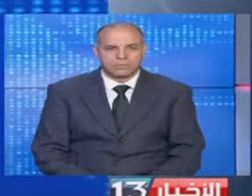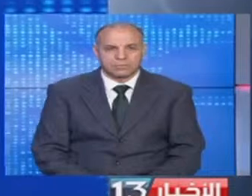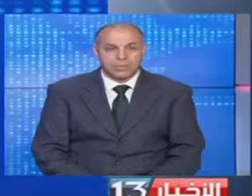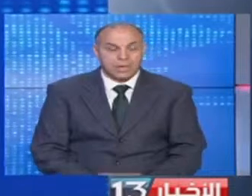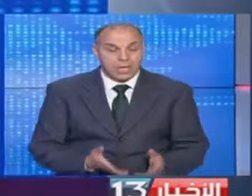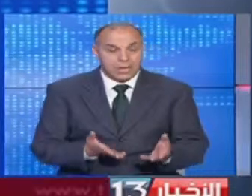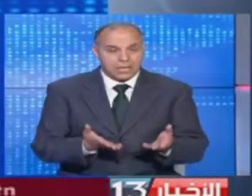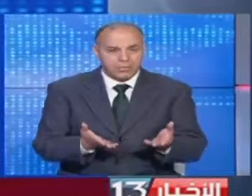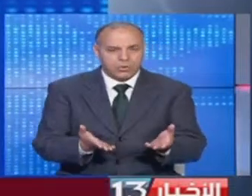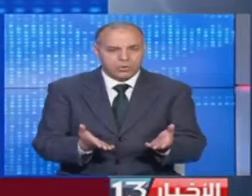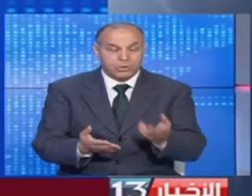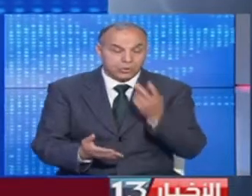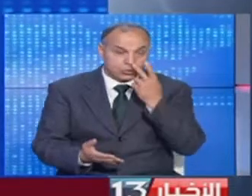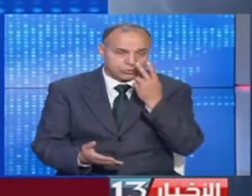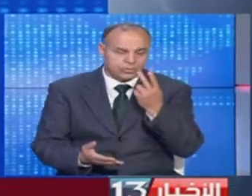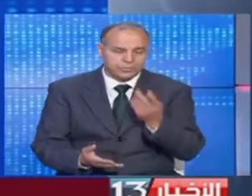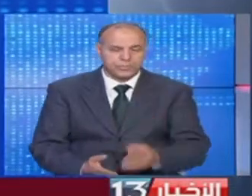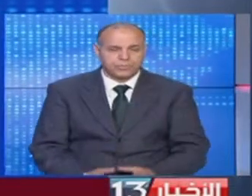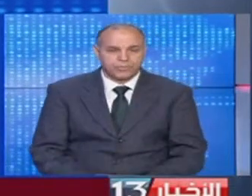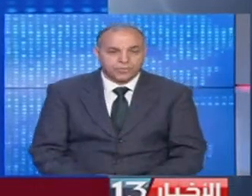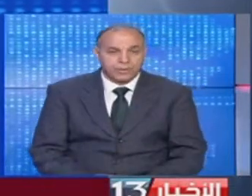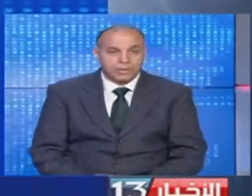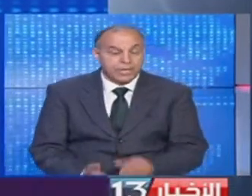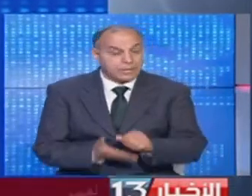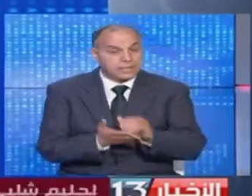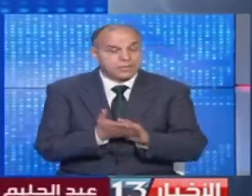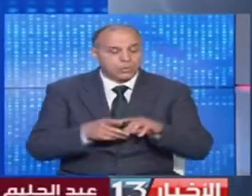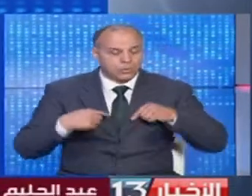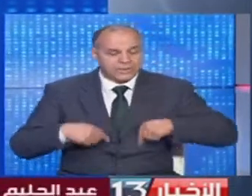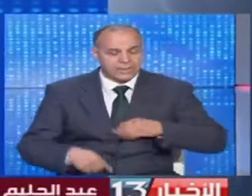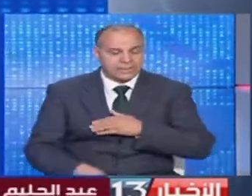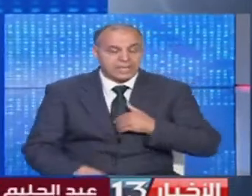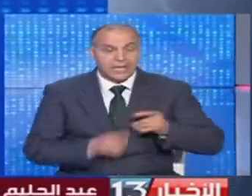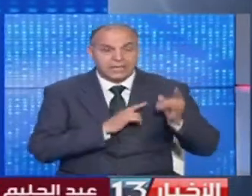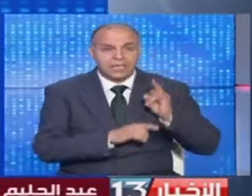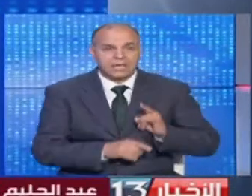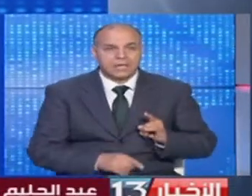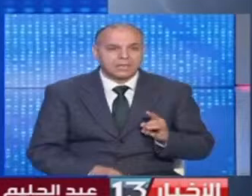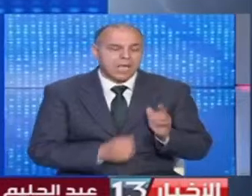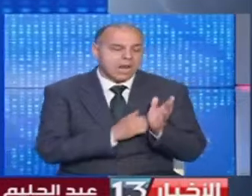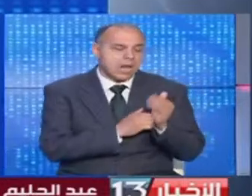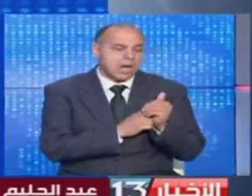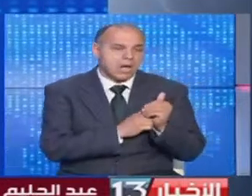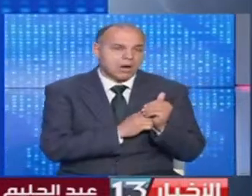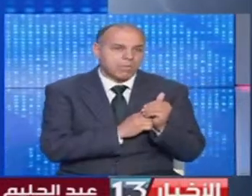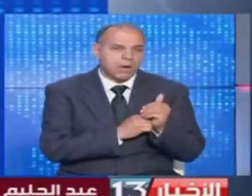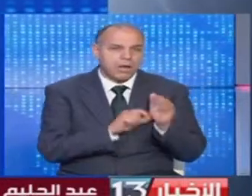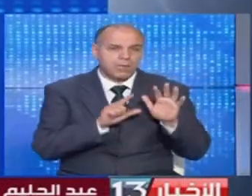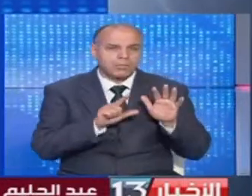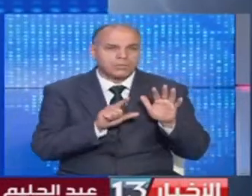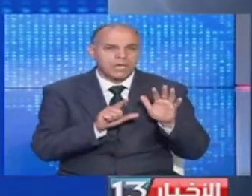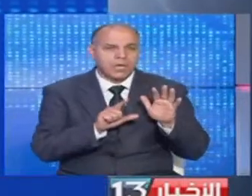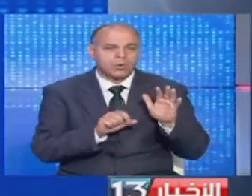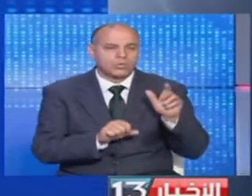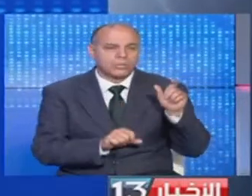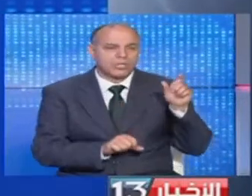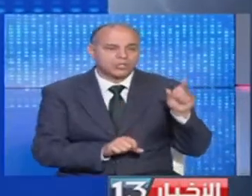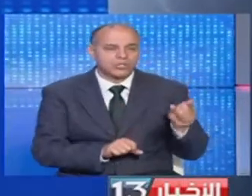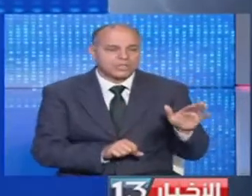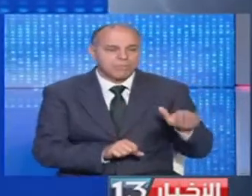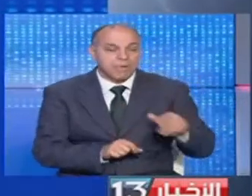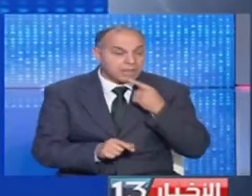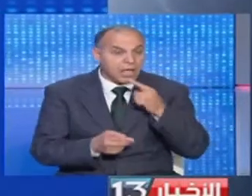اهلا بكم مشاهدينا الاعزاء سجلت وزاره الصحه بتاريخ امس الاربعاء خمسه وسبعين حاله وفاته